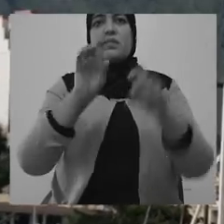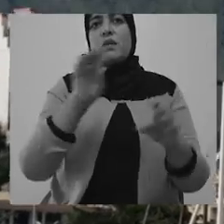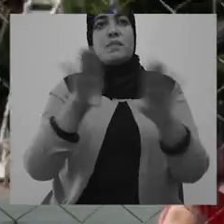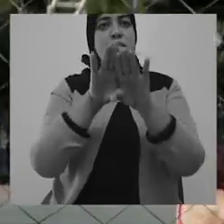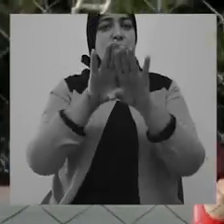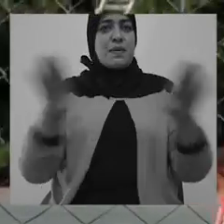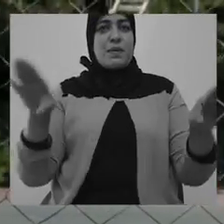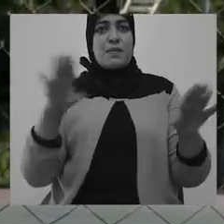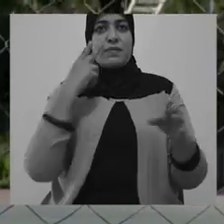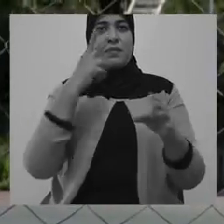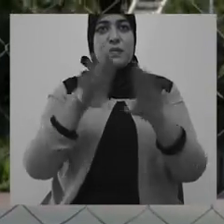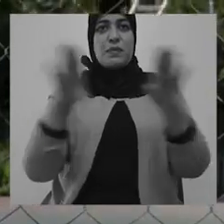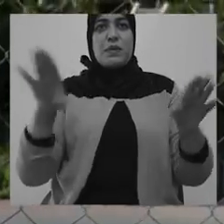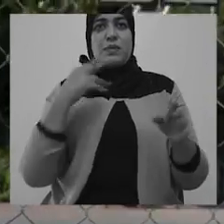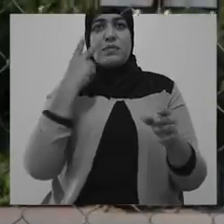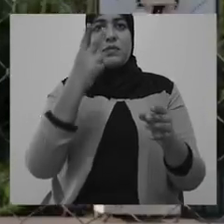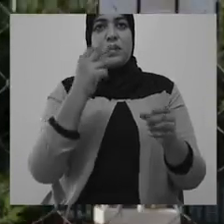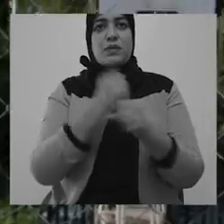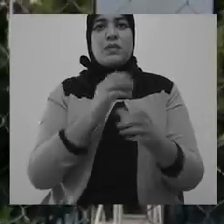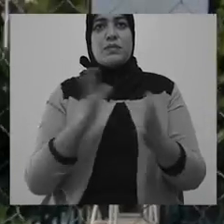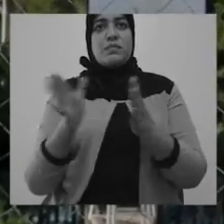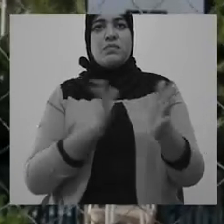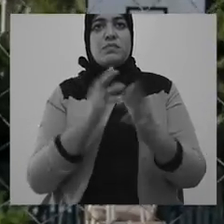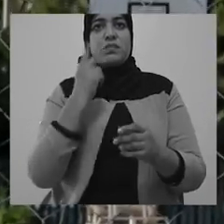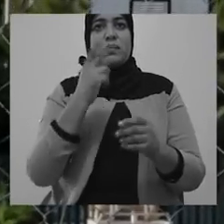التمييز وإعطاء الكرامة.